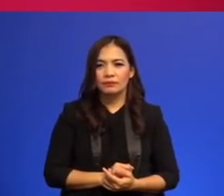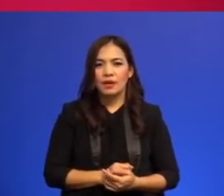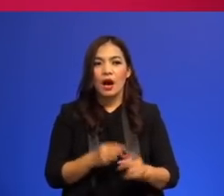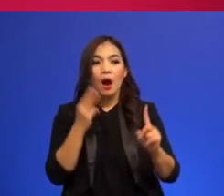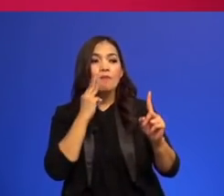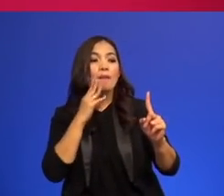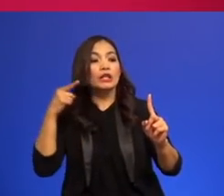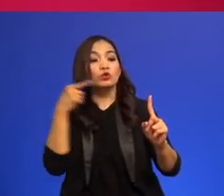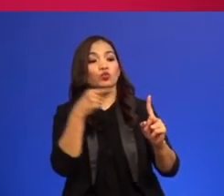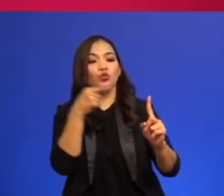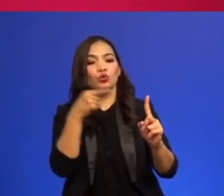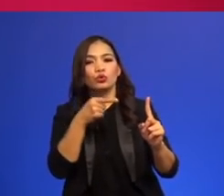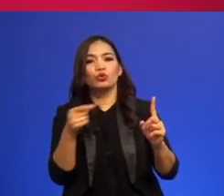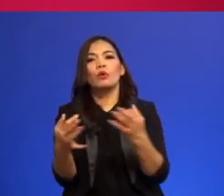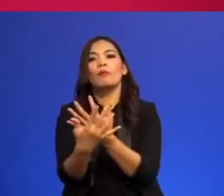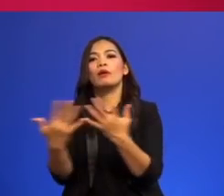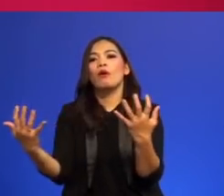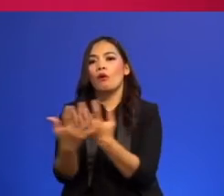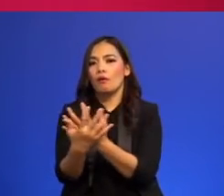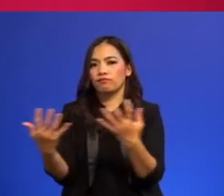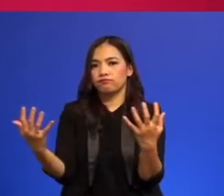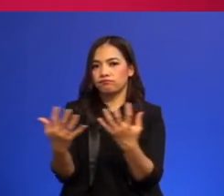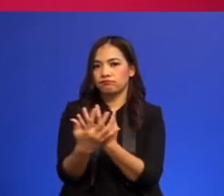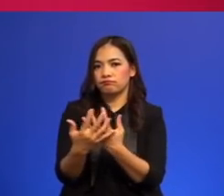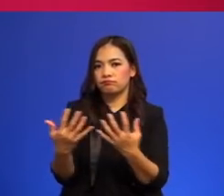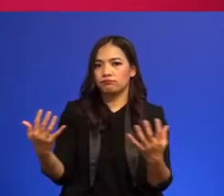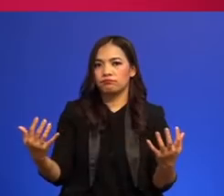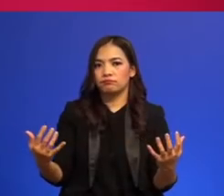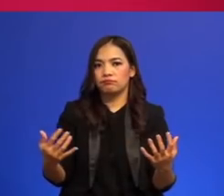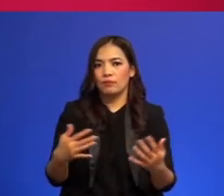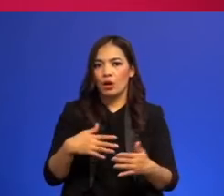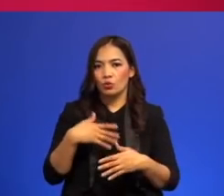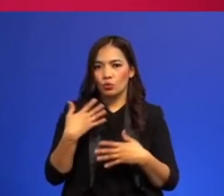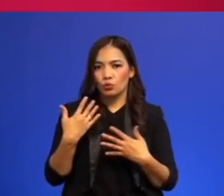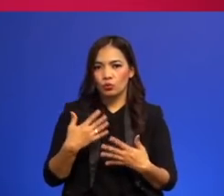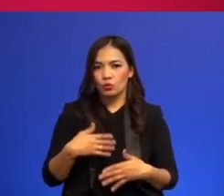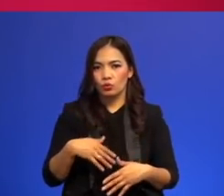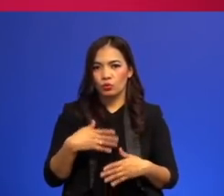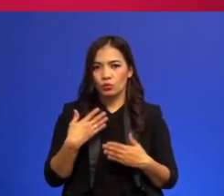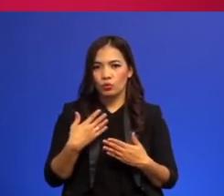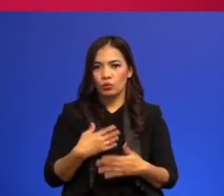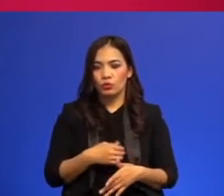Mama ditunjuk-tunjuk depan orang. Aduh.